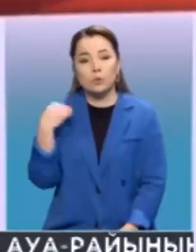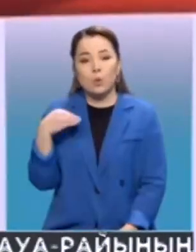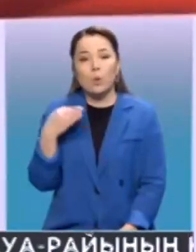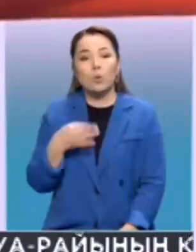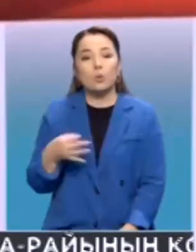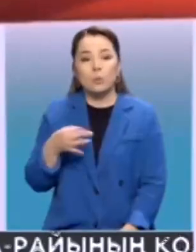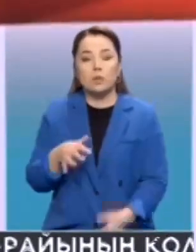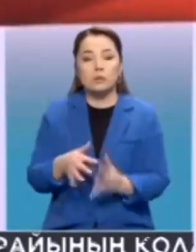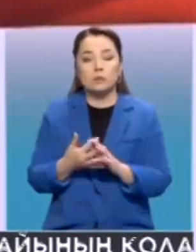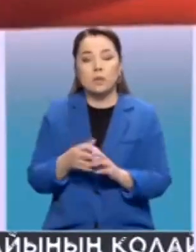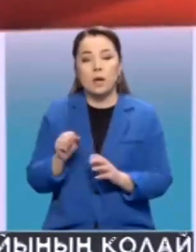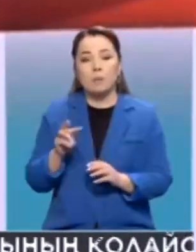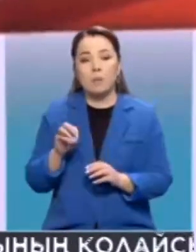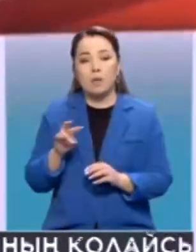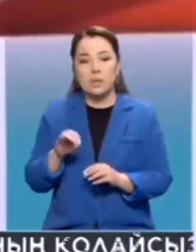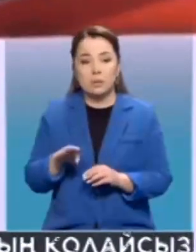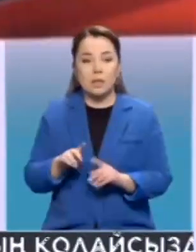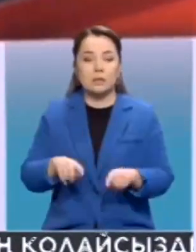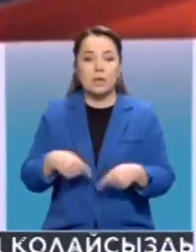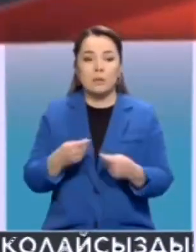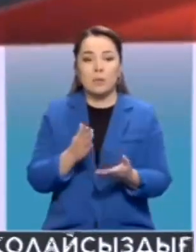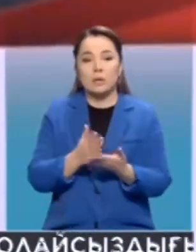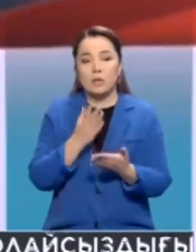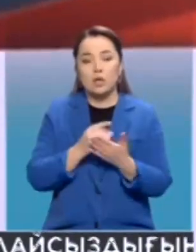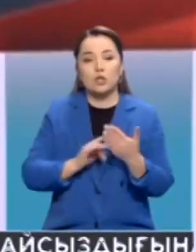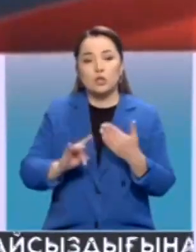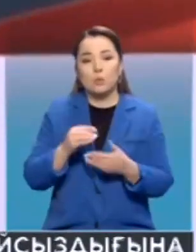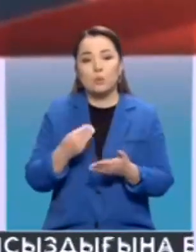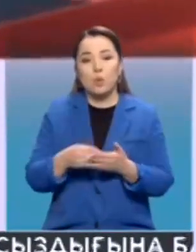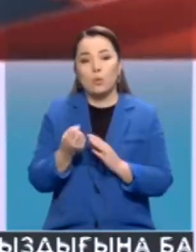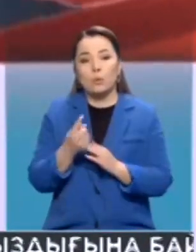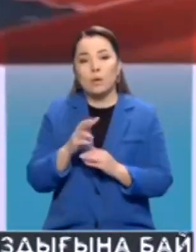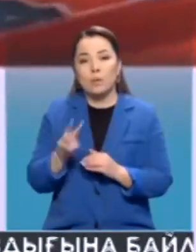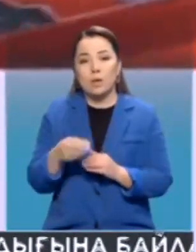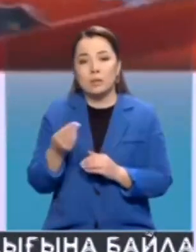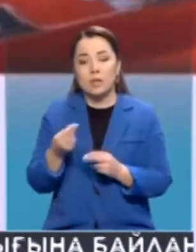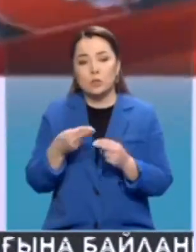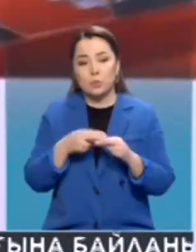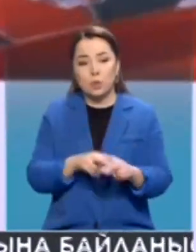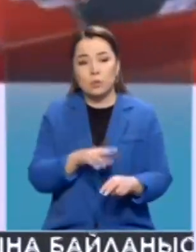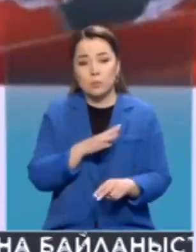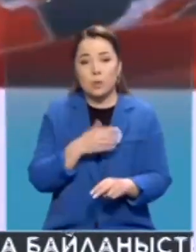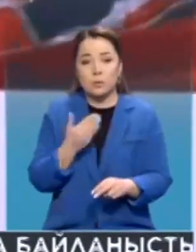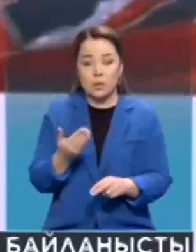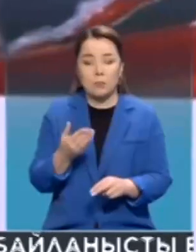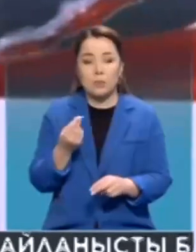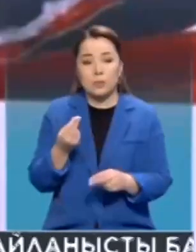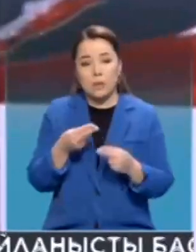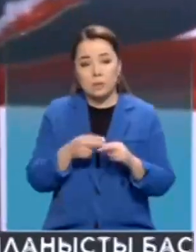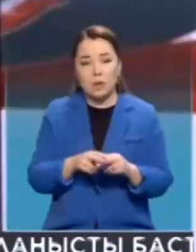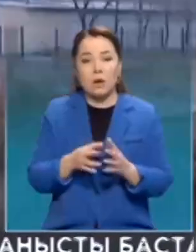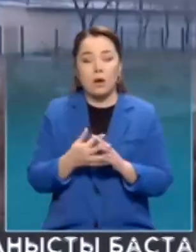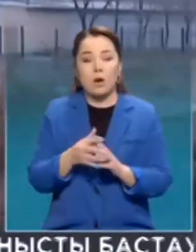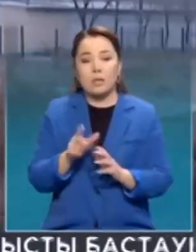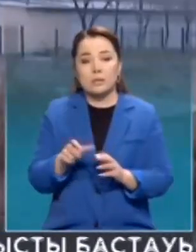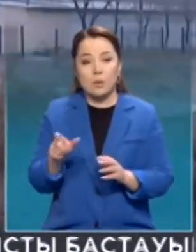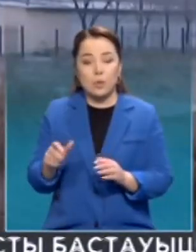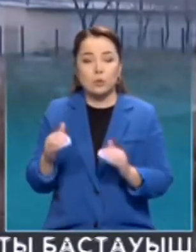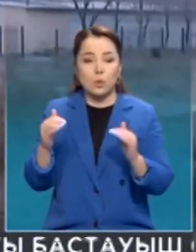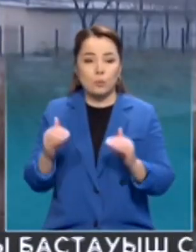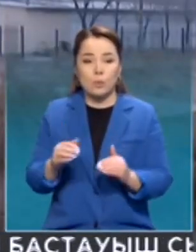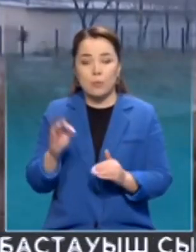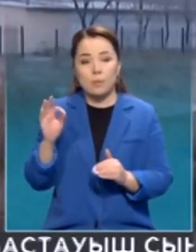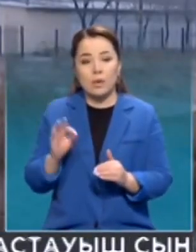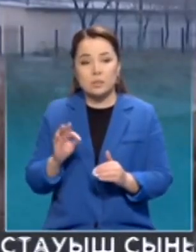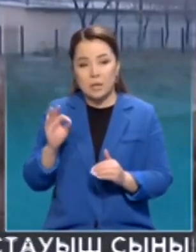облысына ауыл аманаты жобасын жүзеге асыруға республикалық бюджеттен 11 миллиард теңге бөлінді. Бұл қаржы ауыл азаматтарына төмен